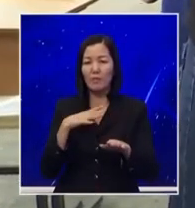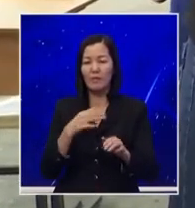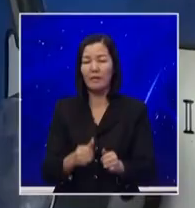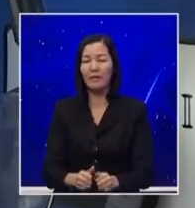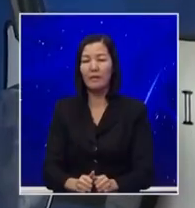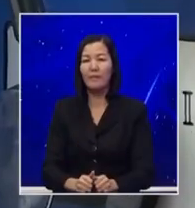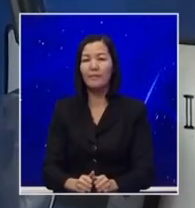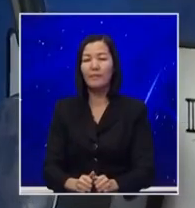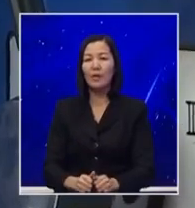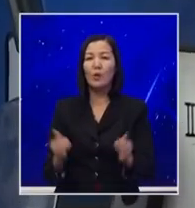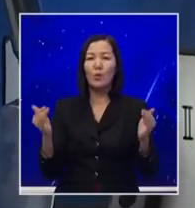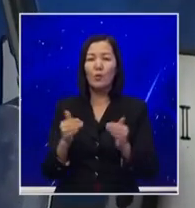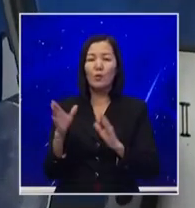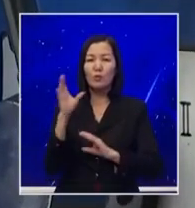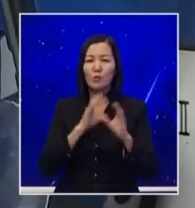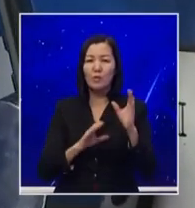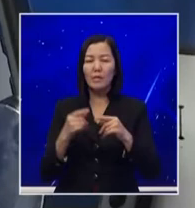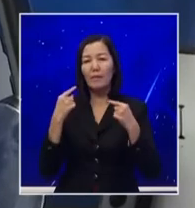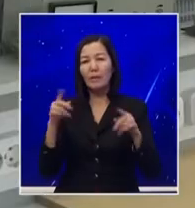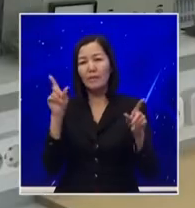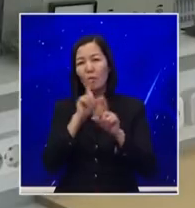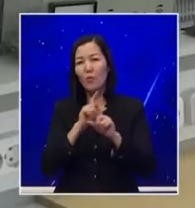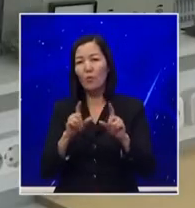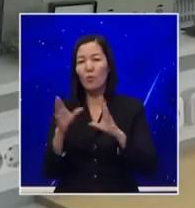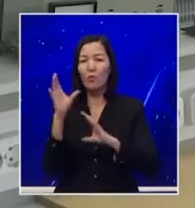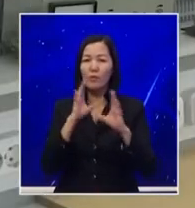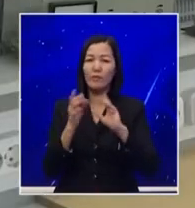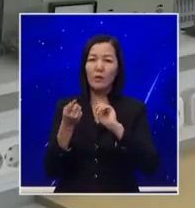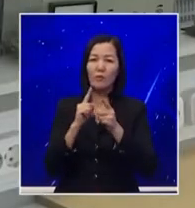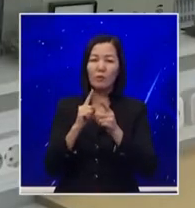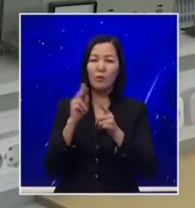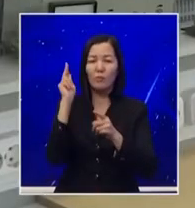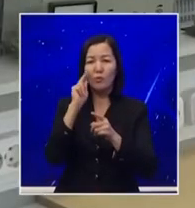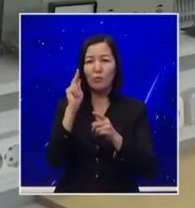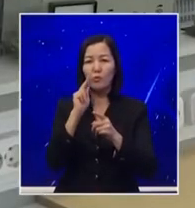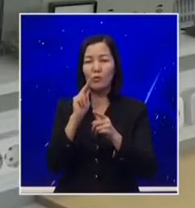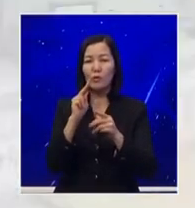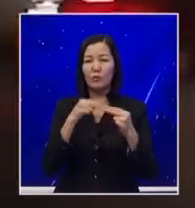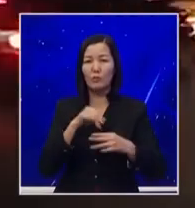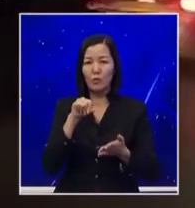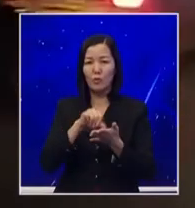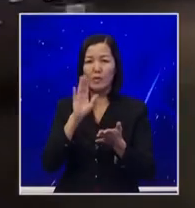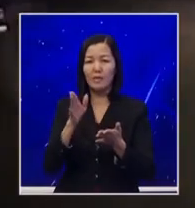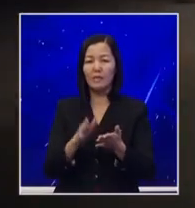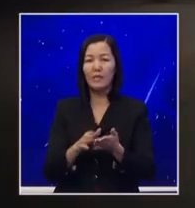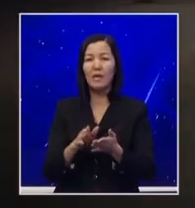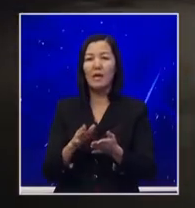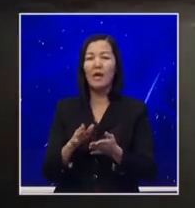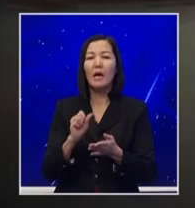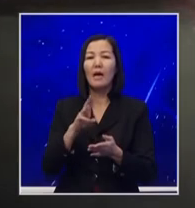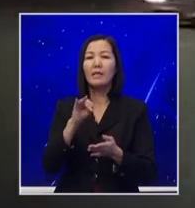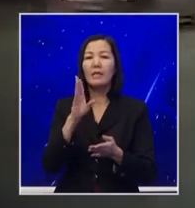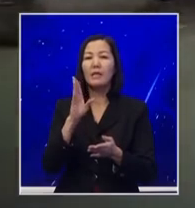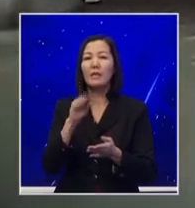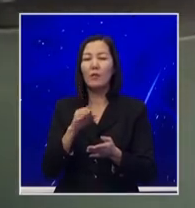негіз болған. Ал бұл колледж студенттері басқа оқу орындарына ауыстырылып, оқытушылар жұмысқа орналастырылады. Атырауда көлігімен ит